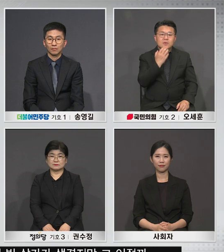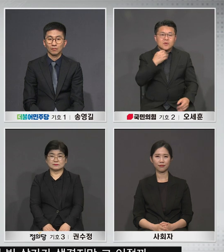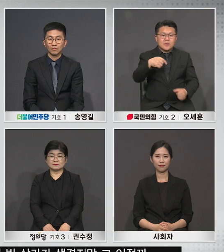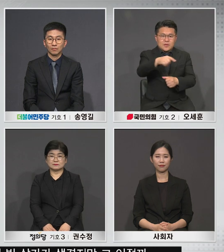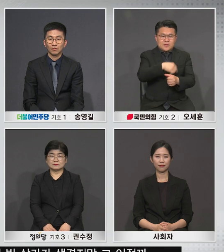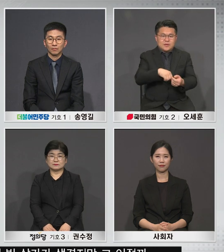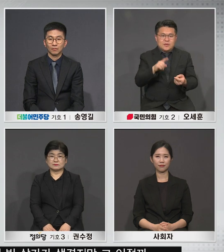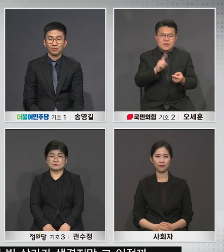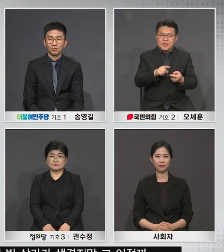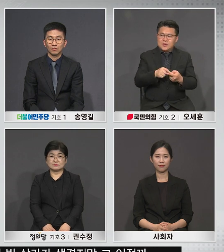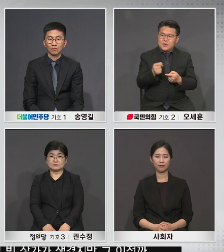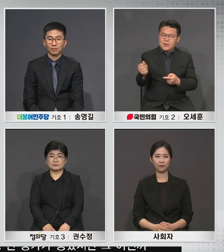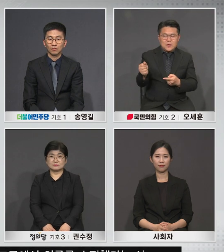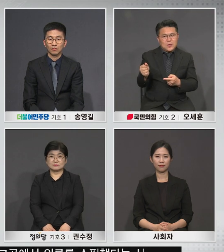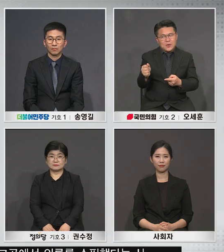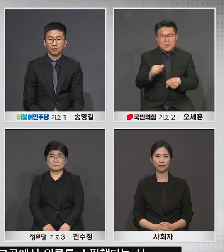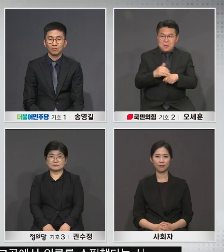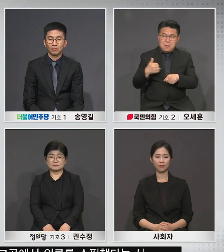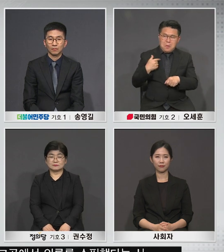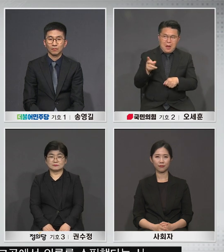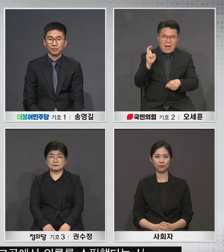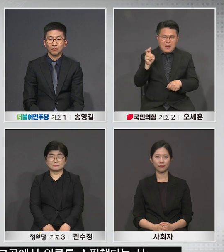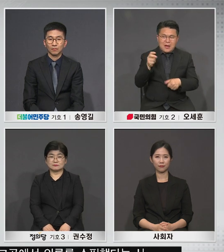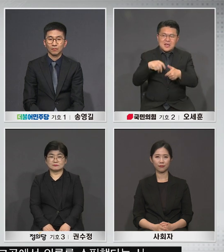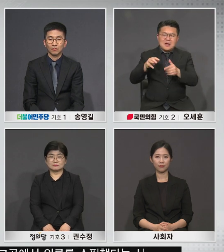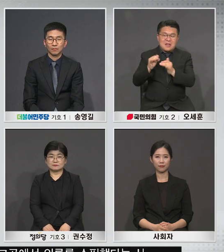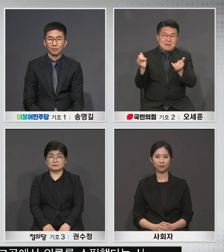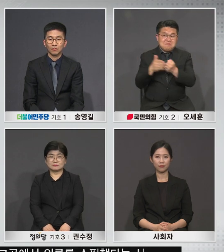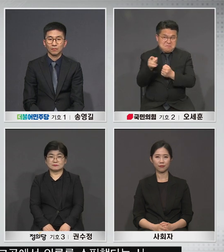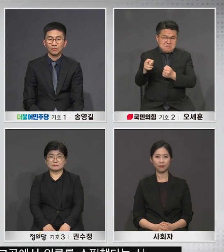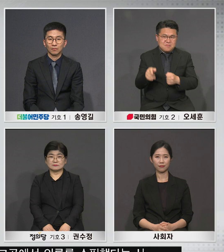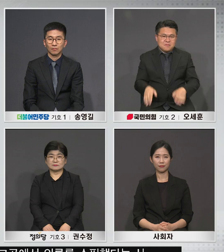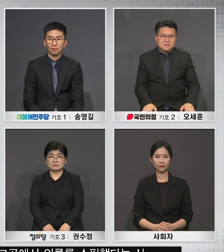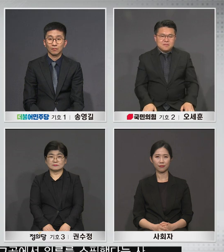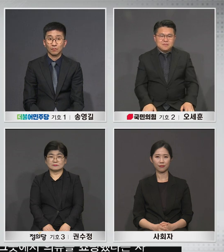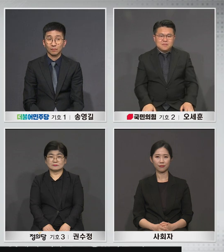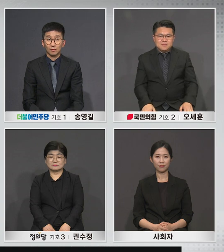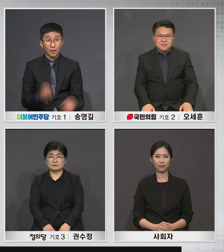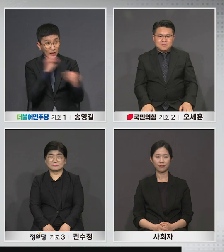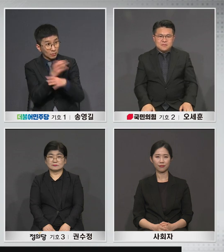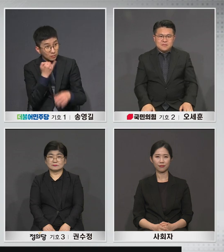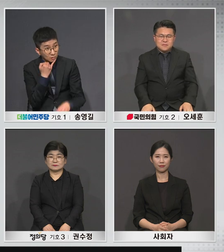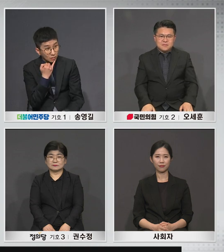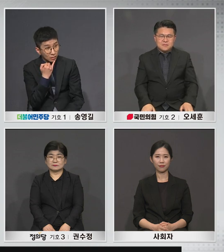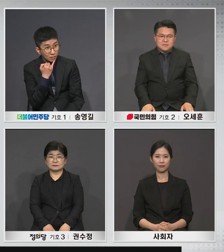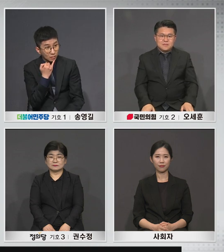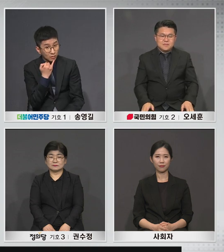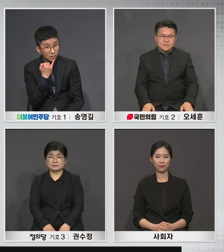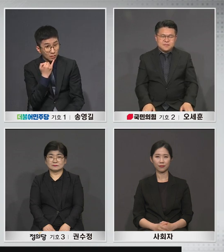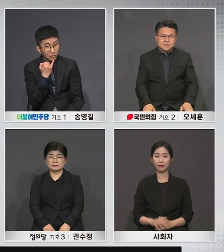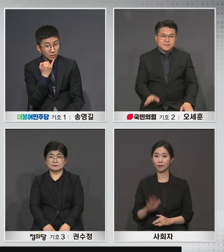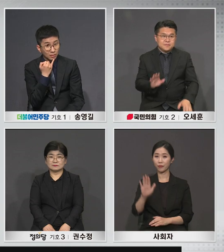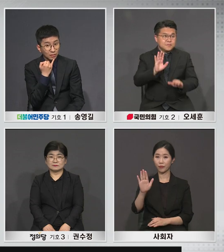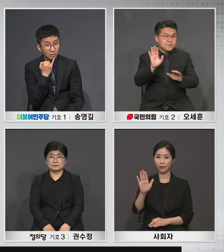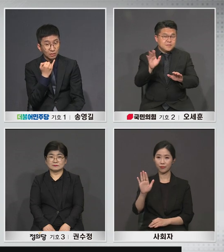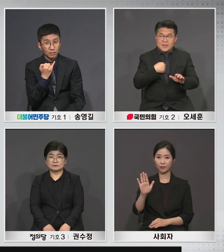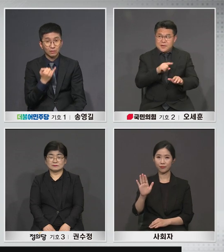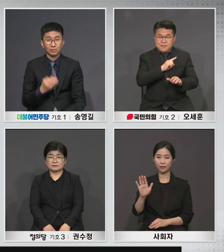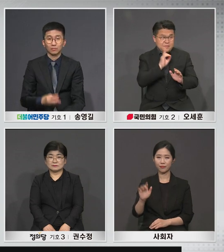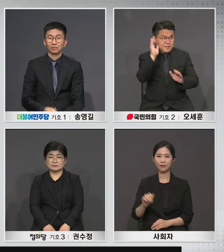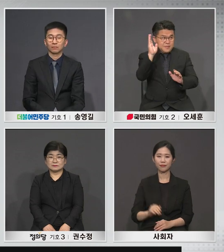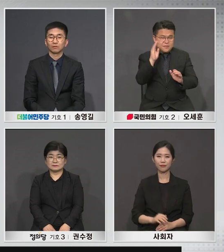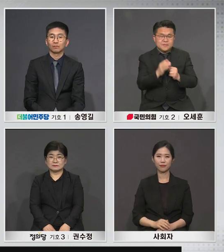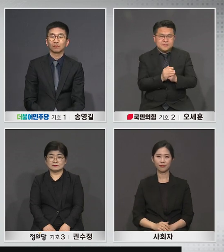좀 어두운 면이 있으시다. 이렇게 지적하지 않을 수 없습니다. 바로 답변은 안 됩니까? 마이스의 경우에는 제가 말씀드리겠습니다.